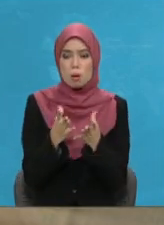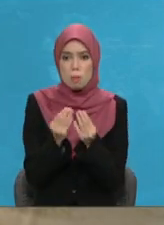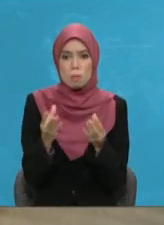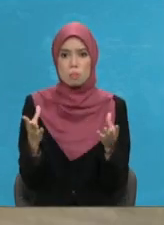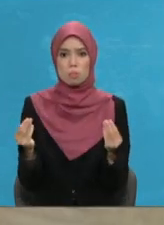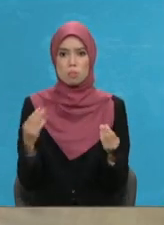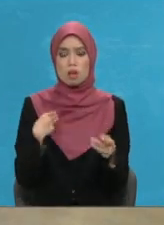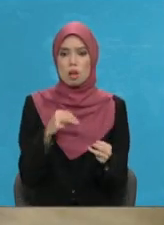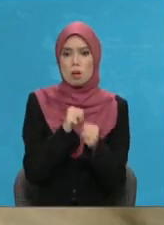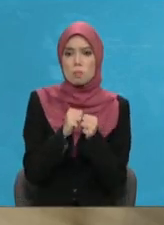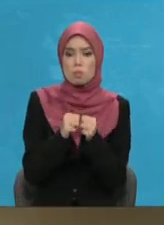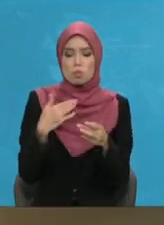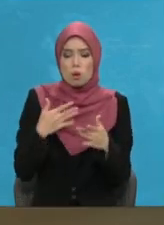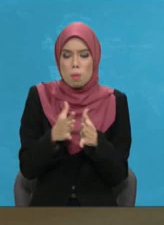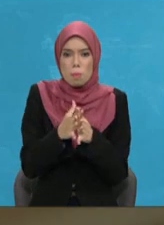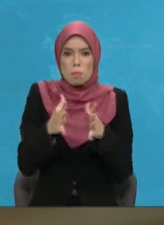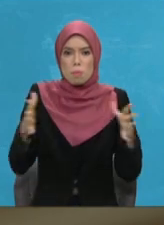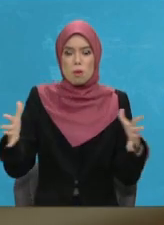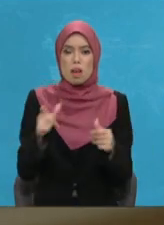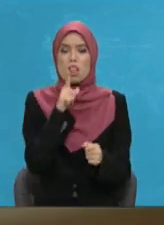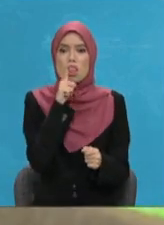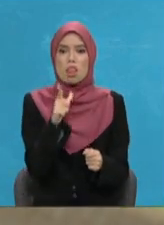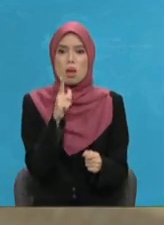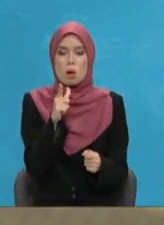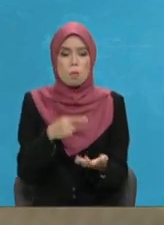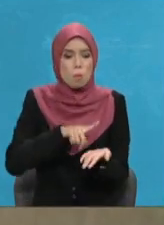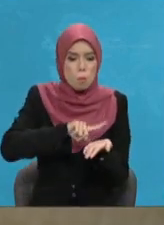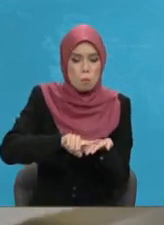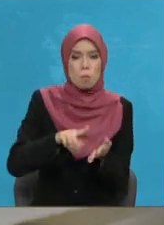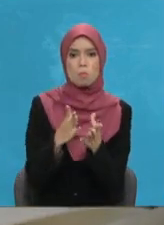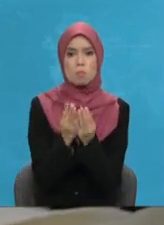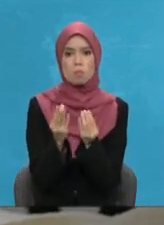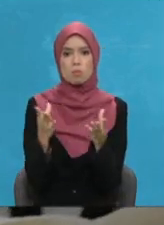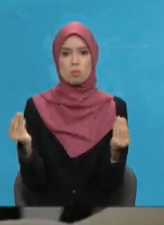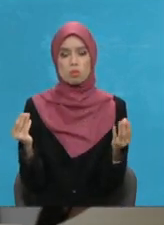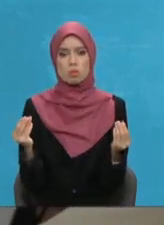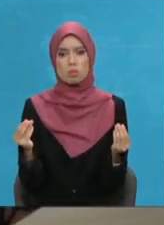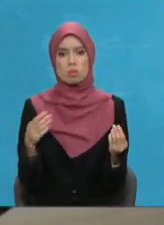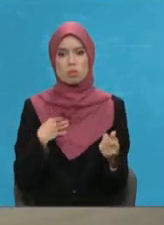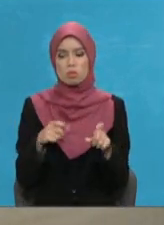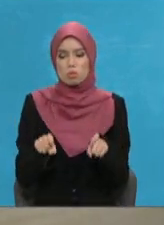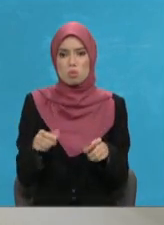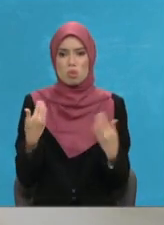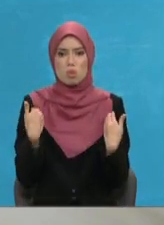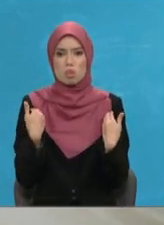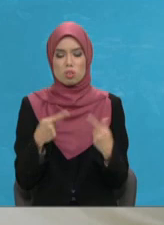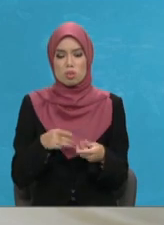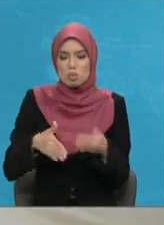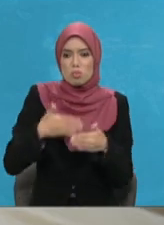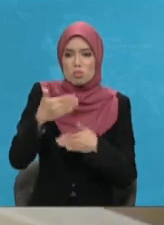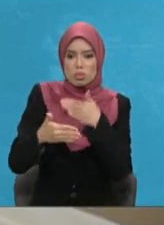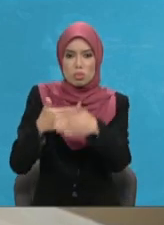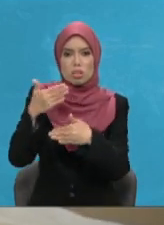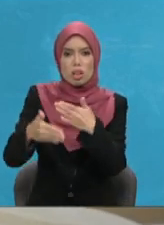dan ia berpanjangan belarutan menyinggung-minggu kemudian naze malah